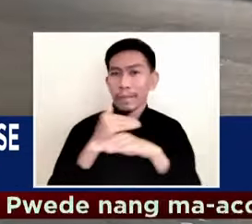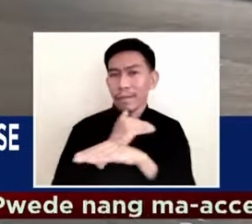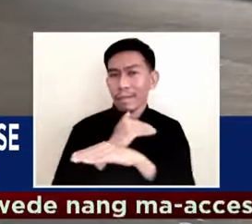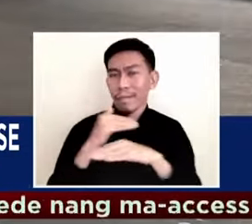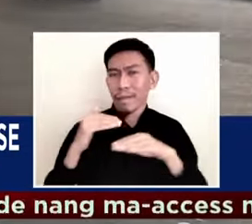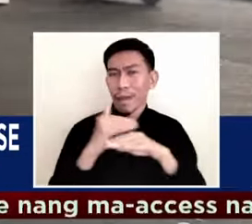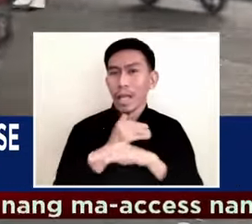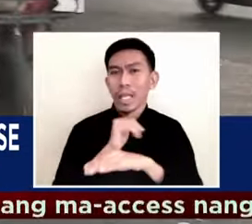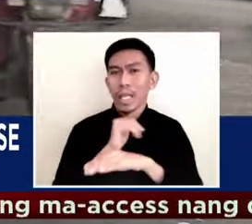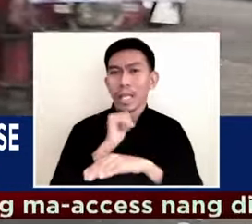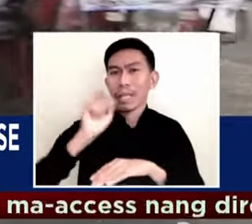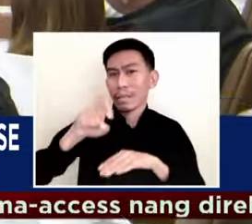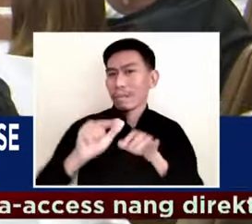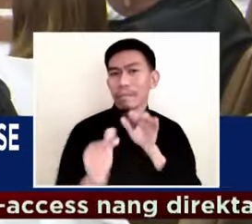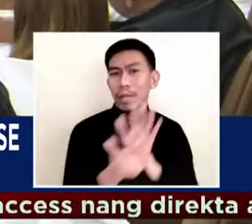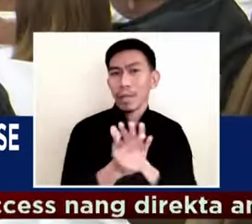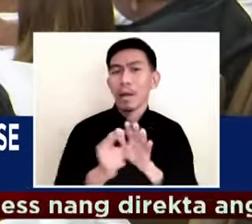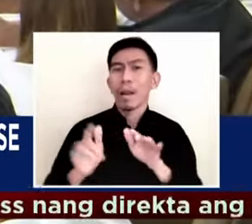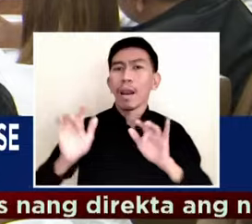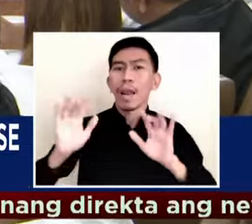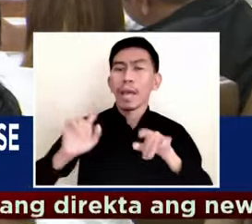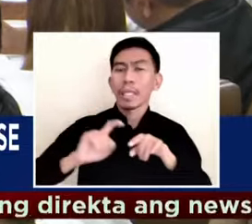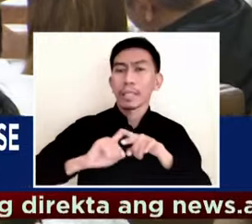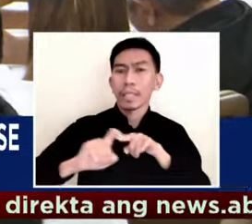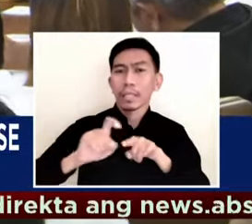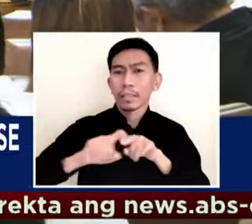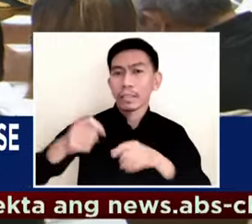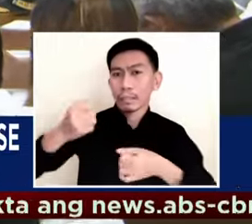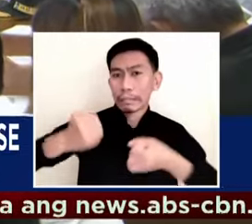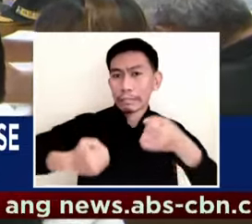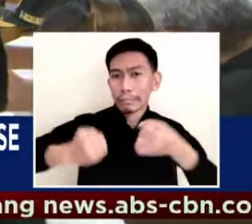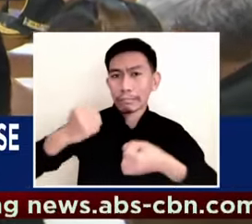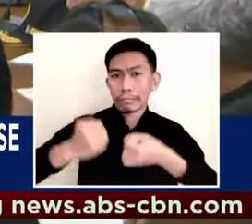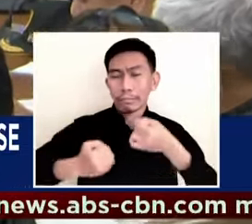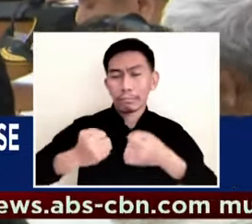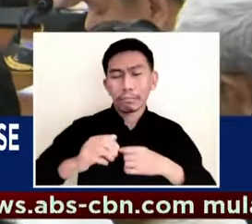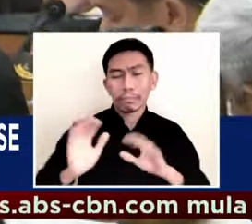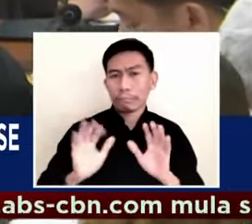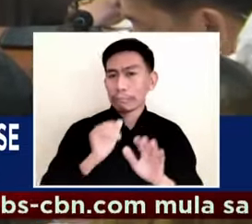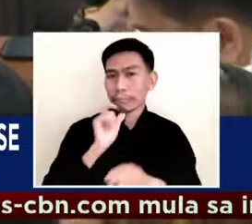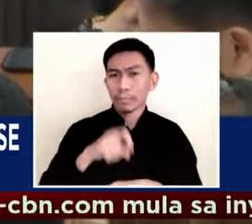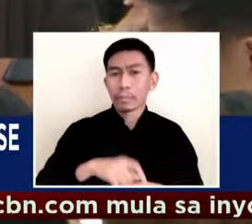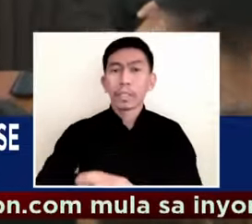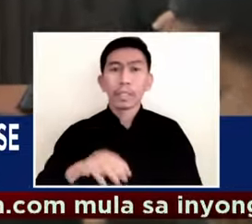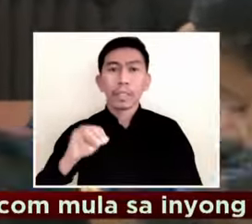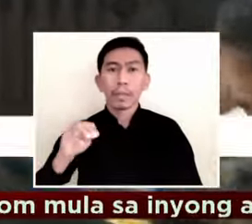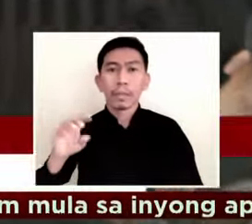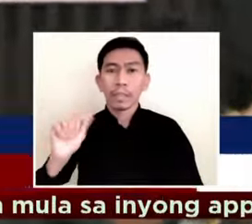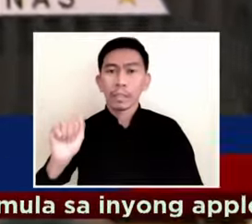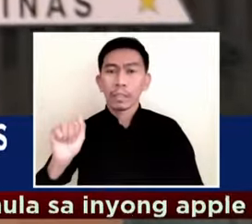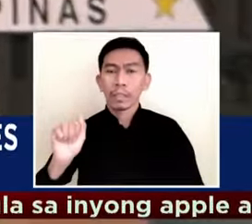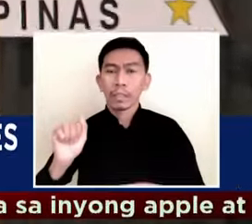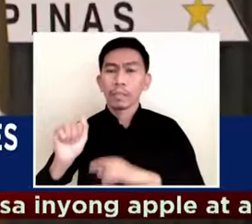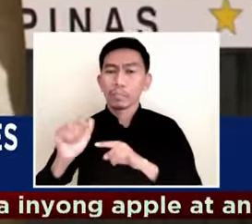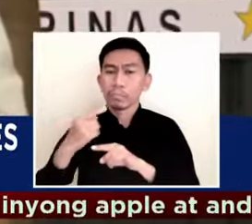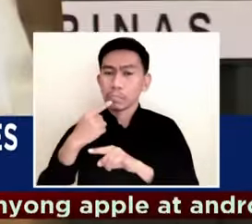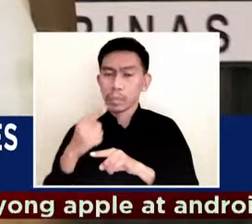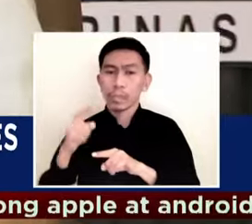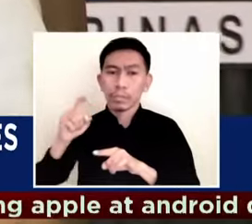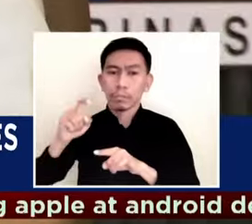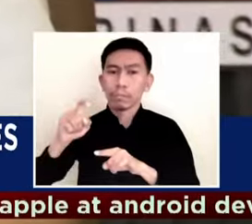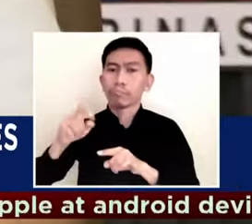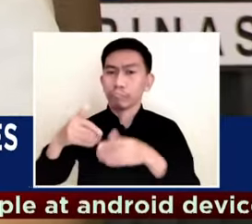ipagbawal ang light e-vehicles. Pero ayon sa MMDA, tuloy ang pagpapatupad ng ban at pag-regulate ng